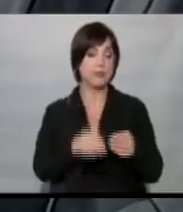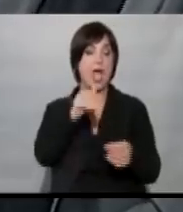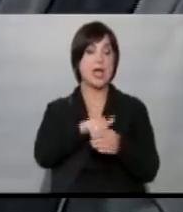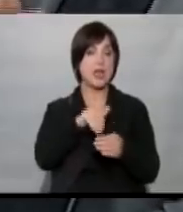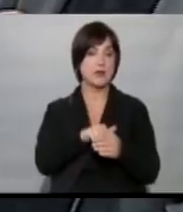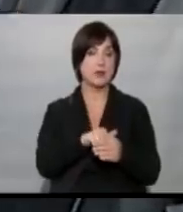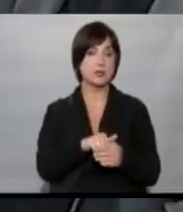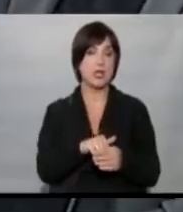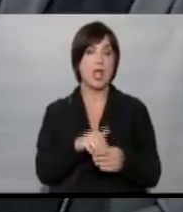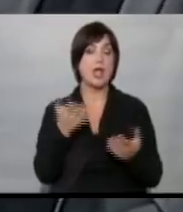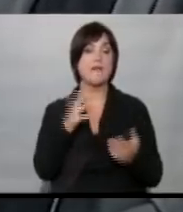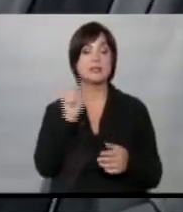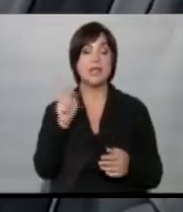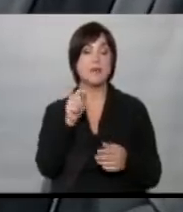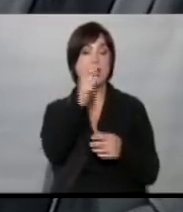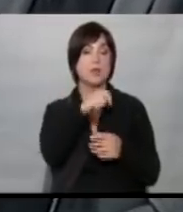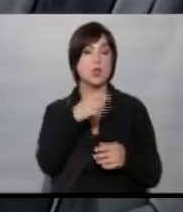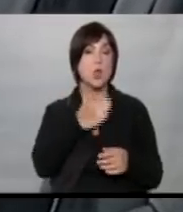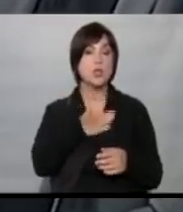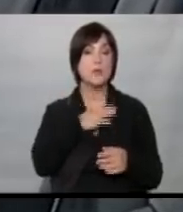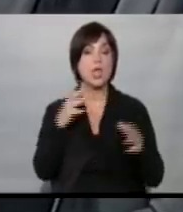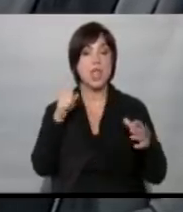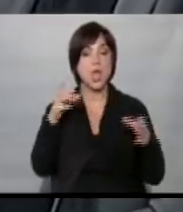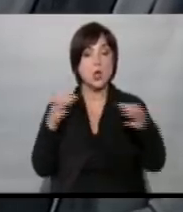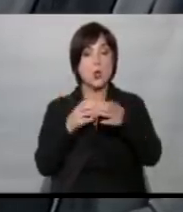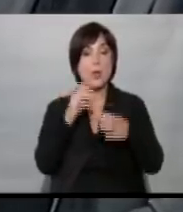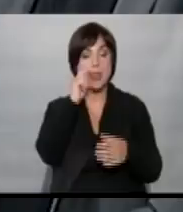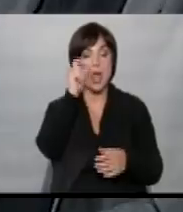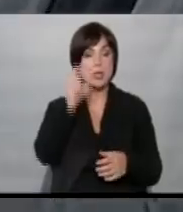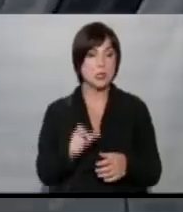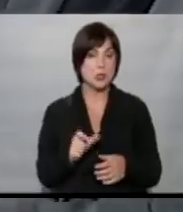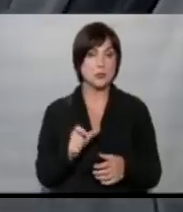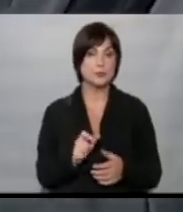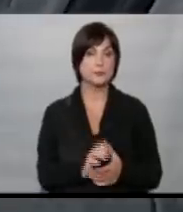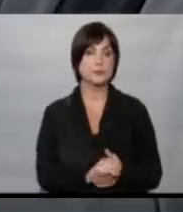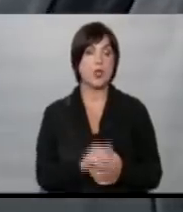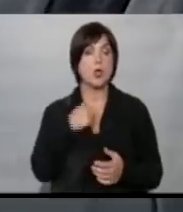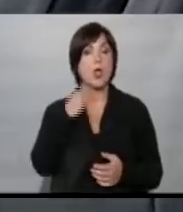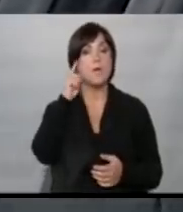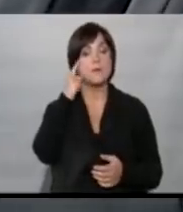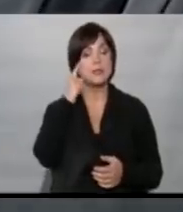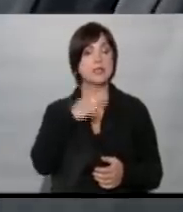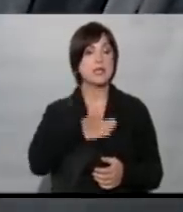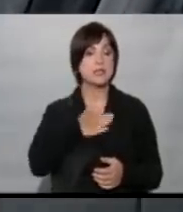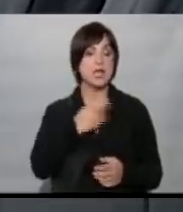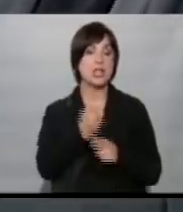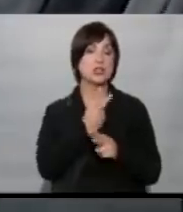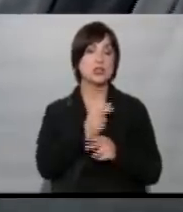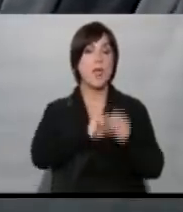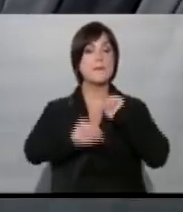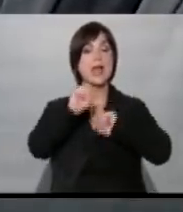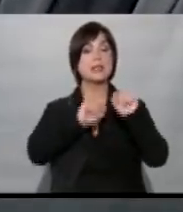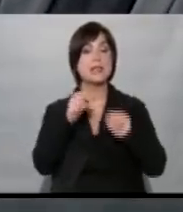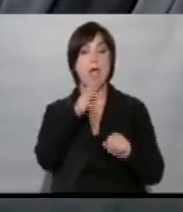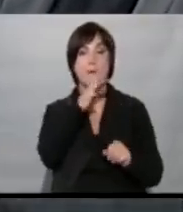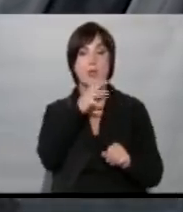референдум. Па, значи, кај вас нема заведено. Но да. Има една група на граѓани Тоа е друго. Кој што се смета патриоти и бранители на Македонија, видите,